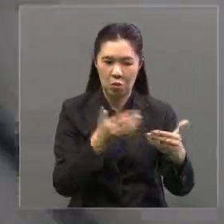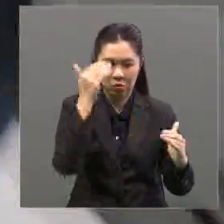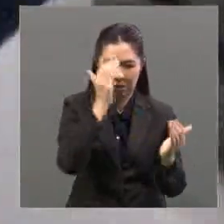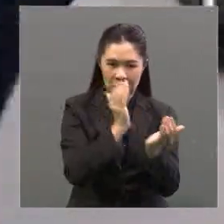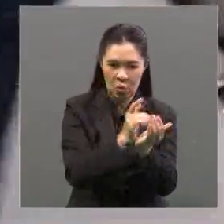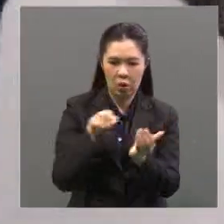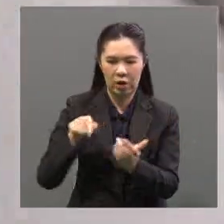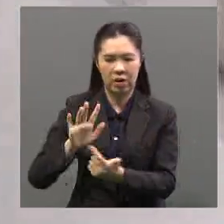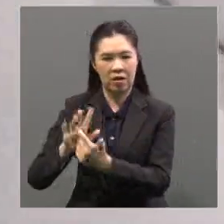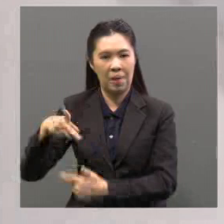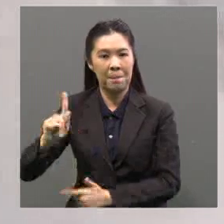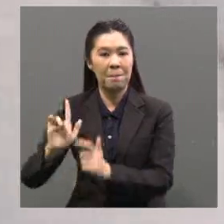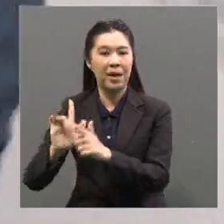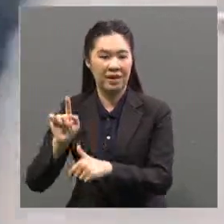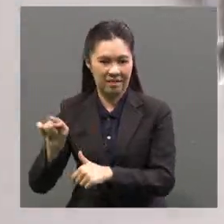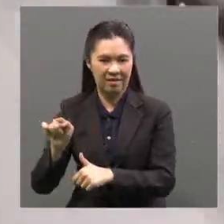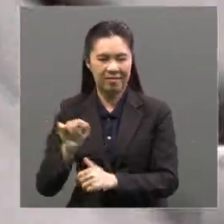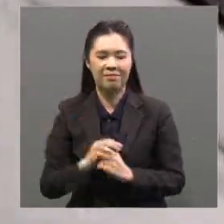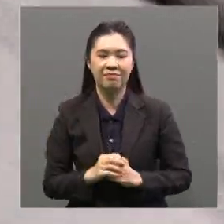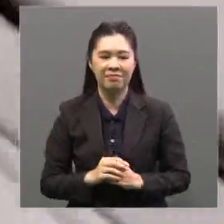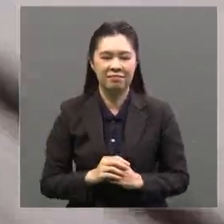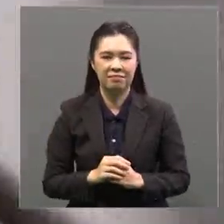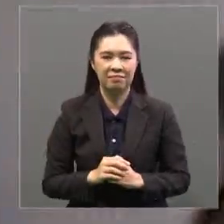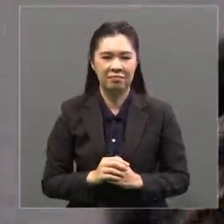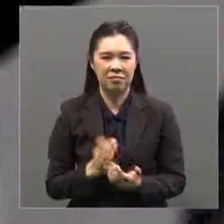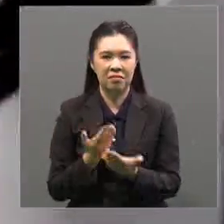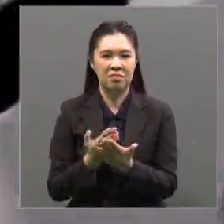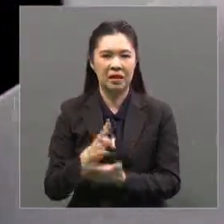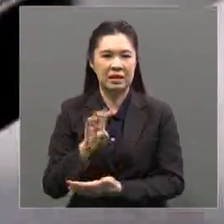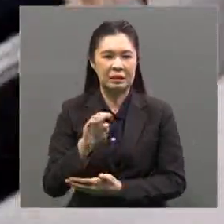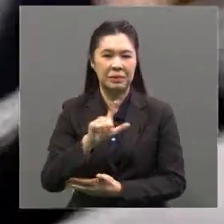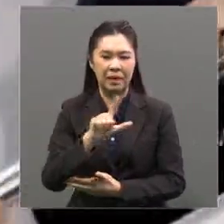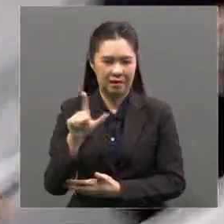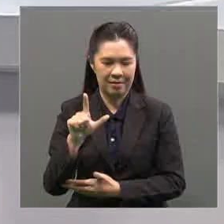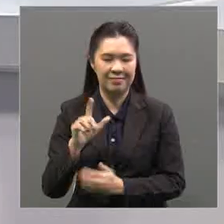เป้ก่อนหน้านี้นี่เองม ี การ เรียก เงินเนียนกริปค่ะ140ล้านบาทนั่นเองค่ะ